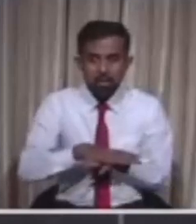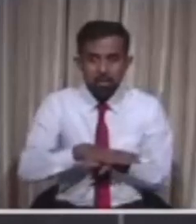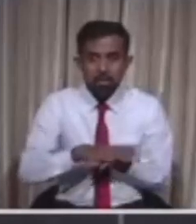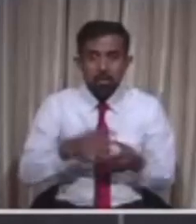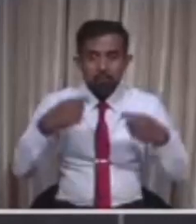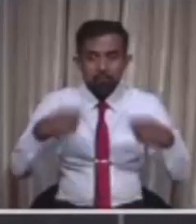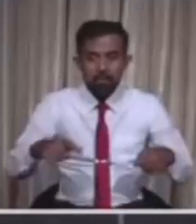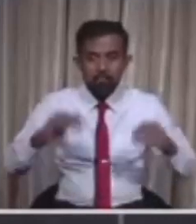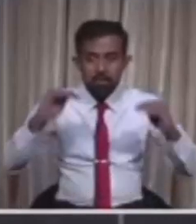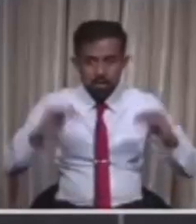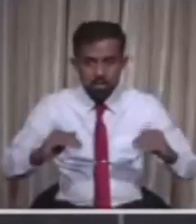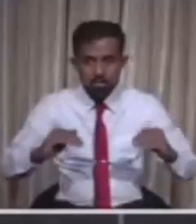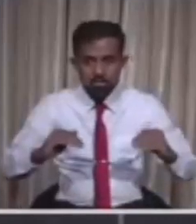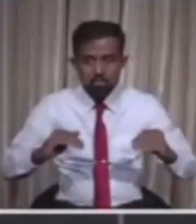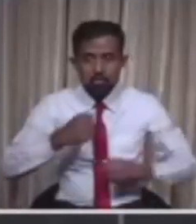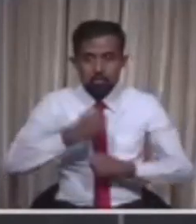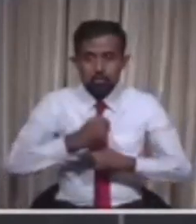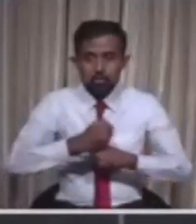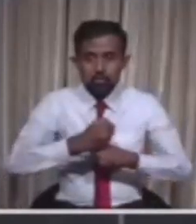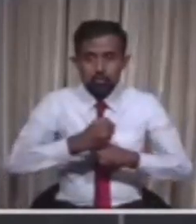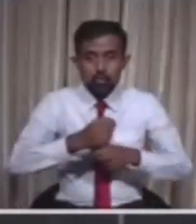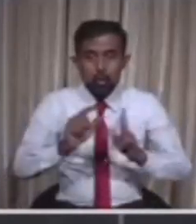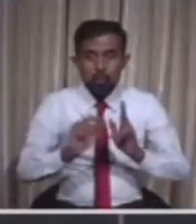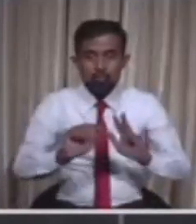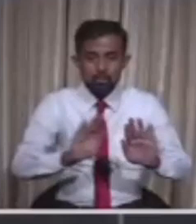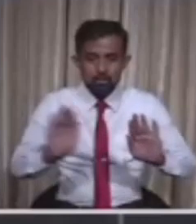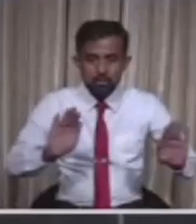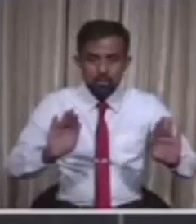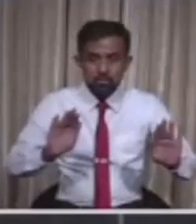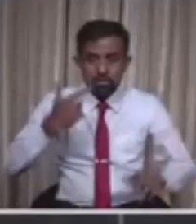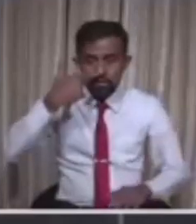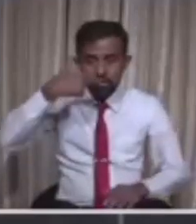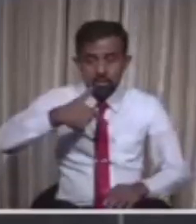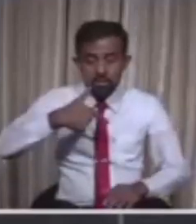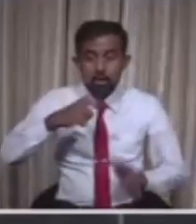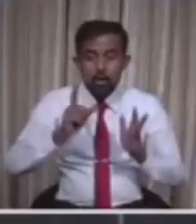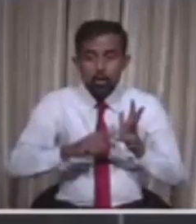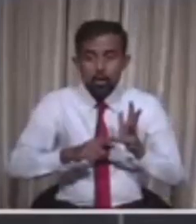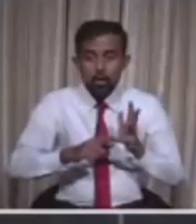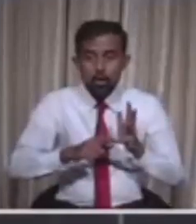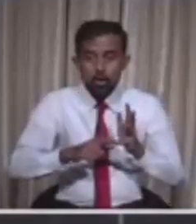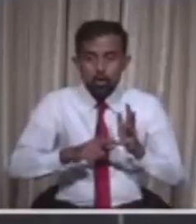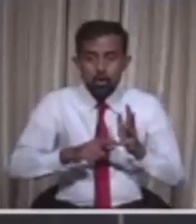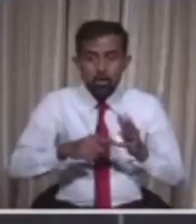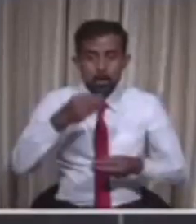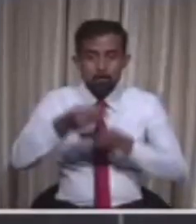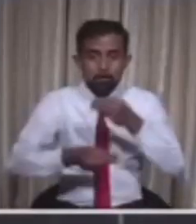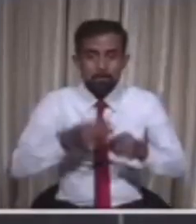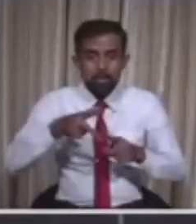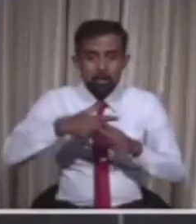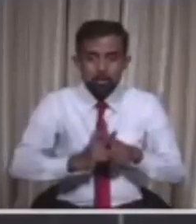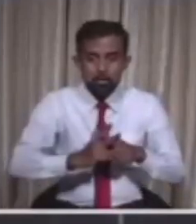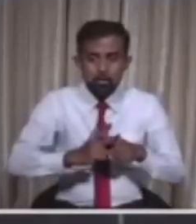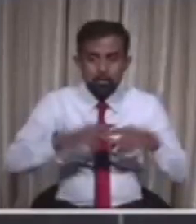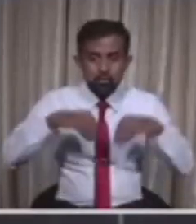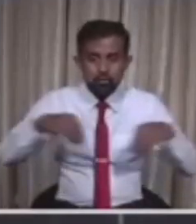viyadam palanaya, rajyansha kalamanakaranaya, balashakti saha mahajana upayogithawa, velandama karmanta krushikarma